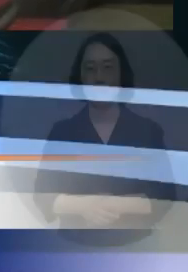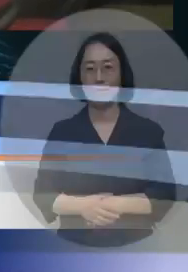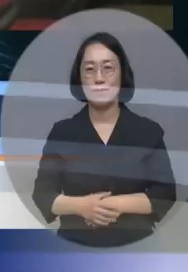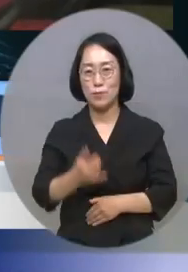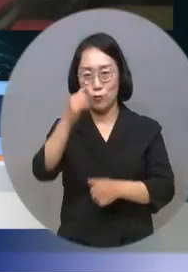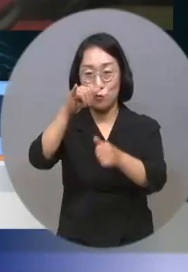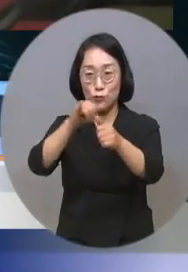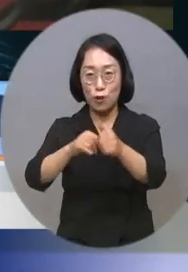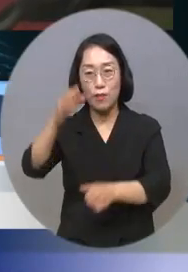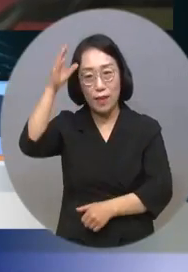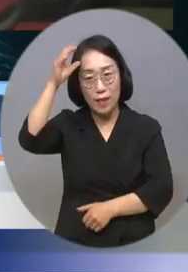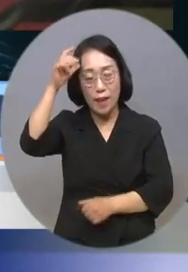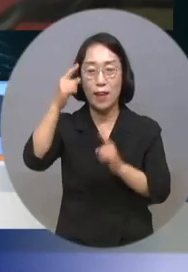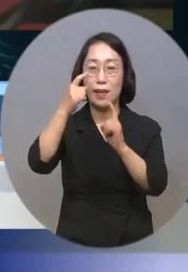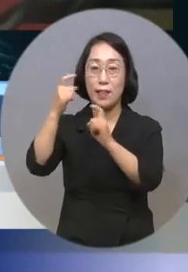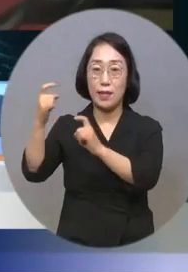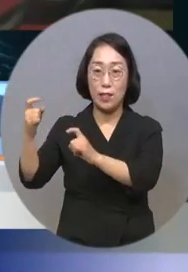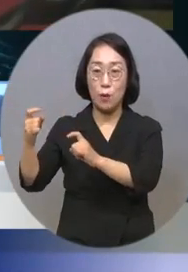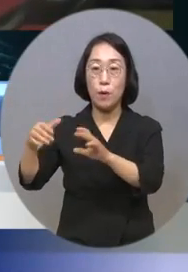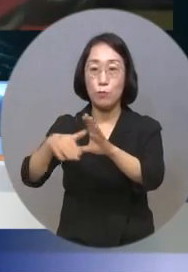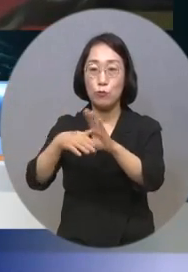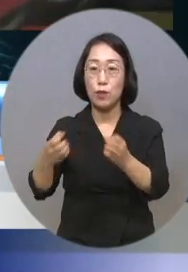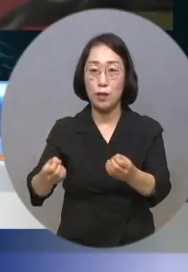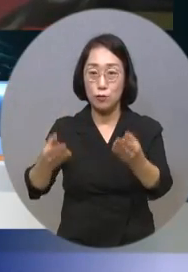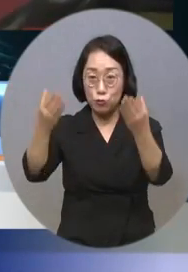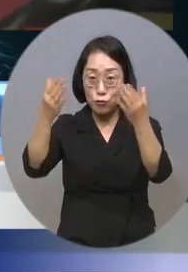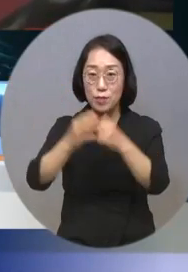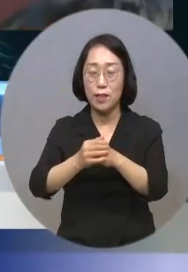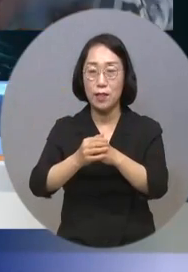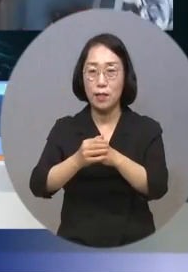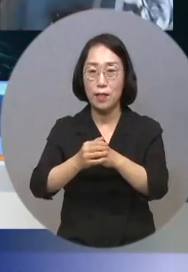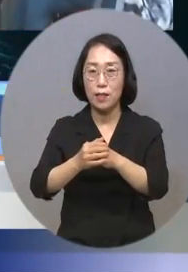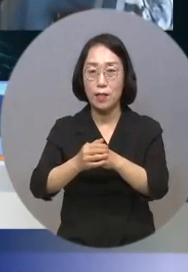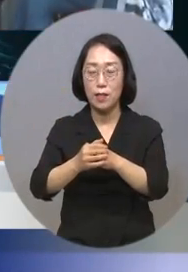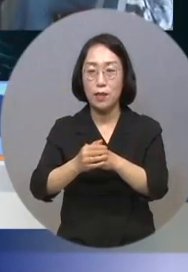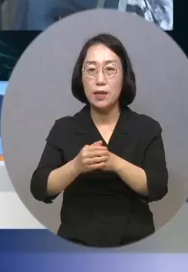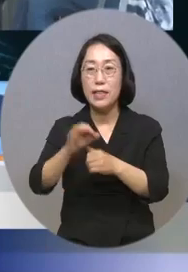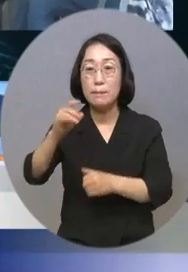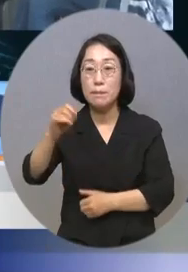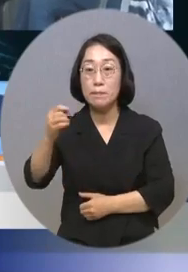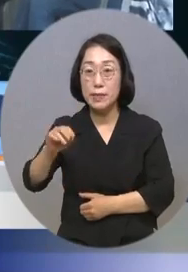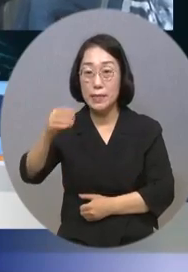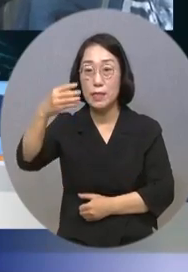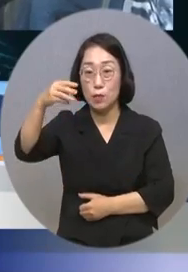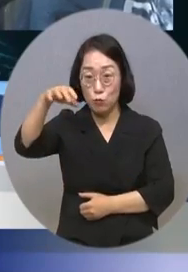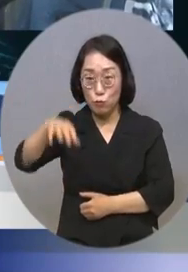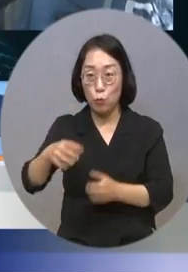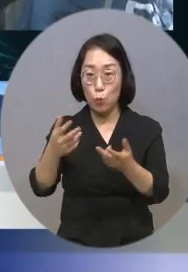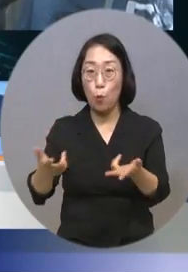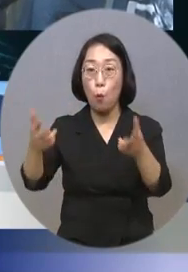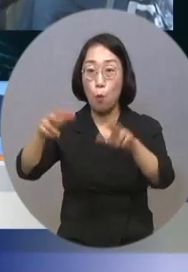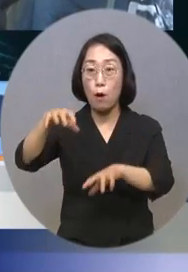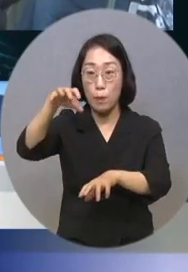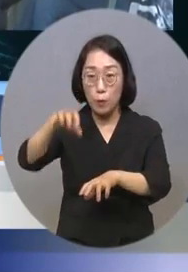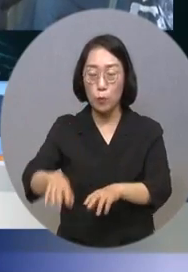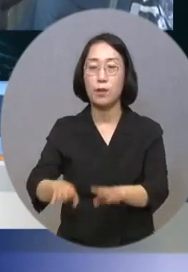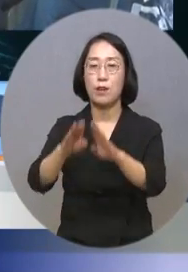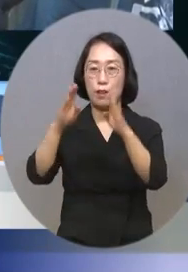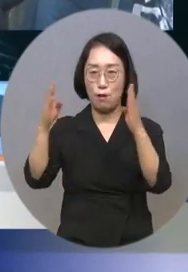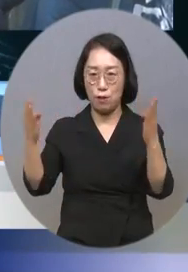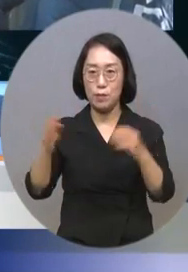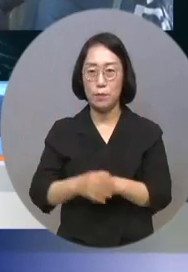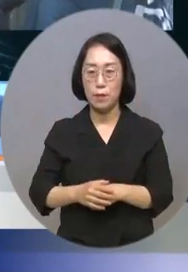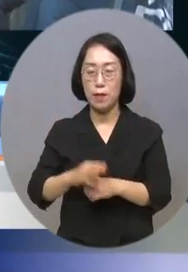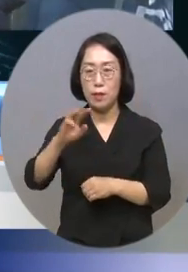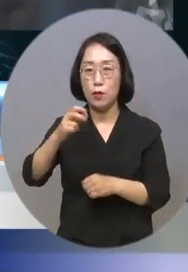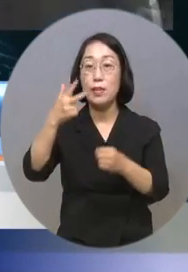충견의 넋을 기리는 이색문화제, 의견문화제가 전북 임실군 오수의견공원에서 열렸습니다.